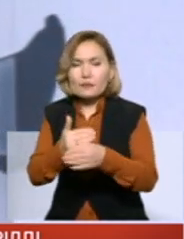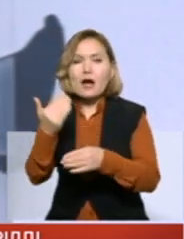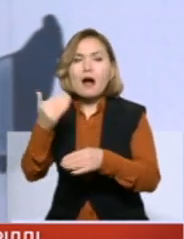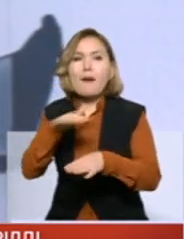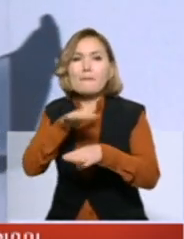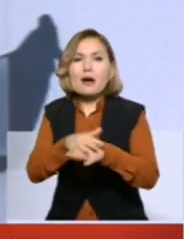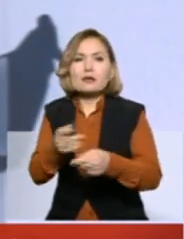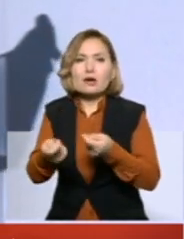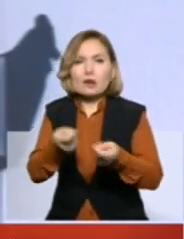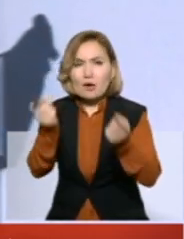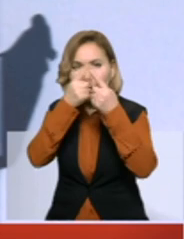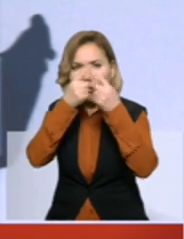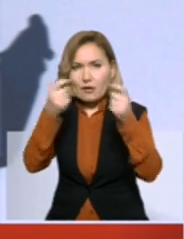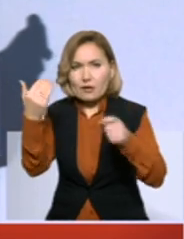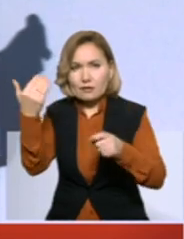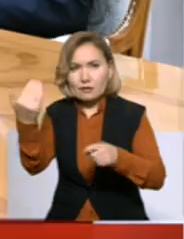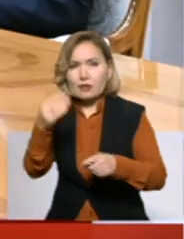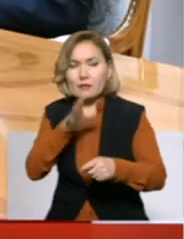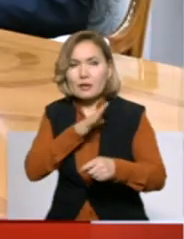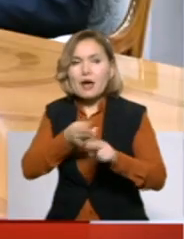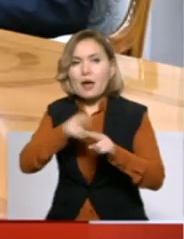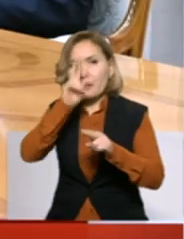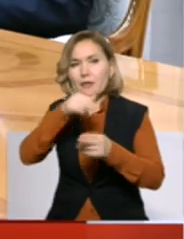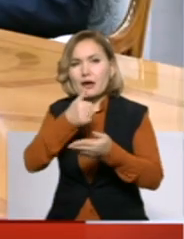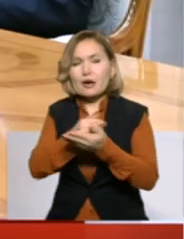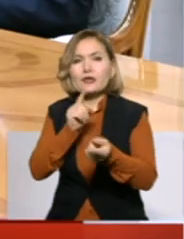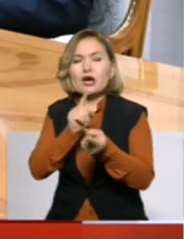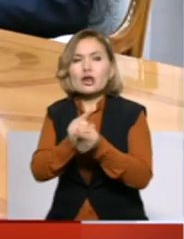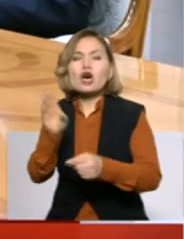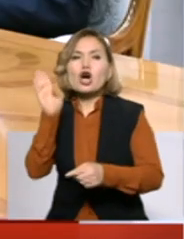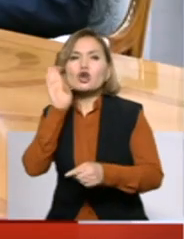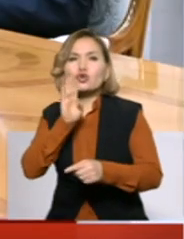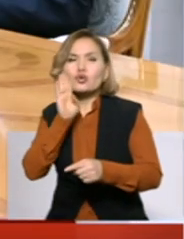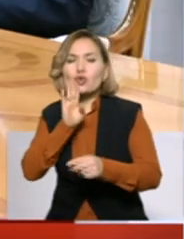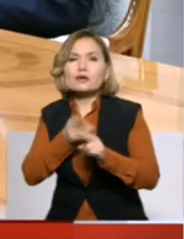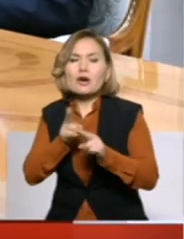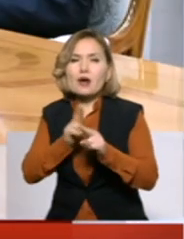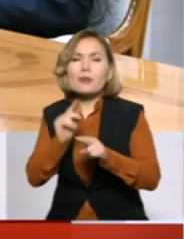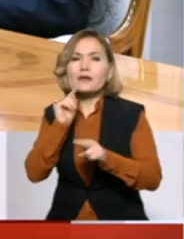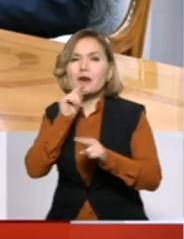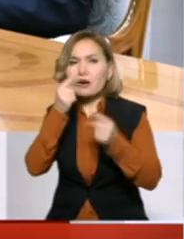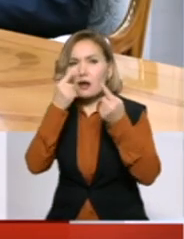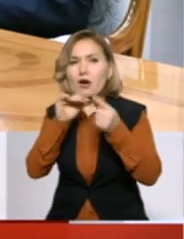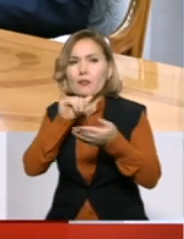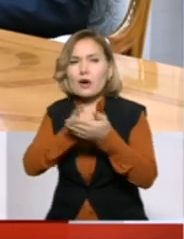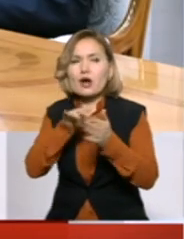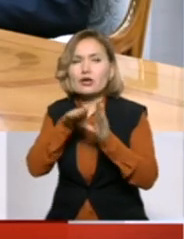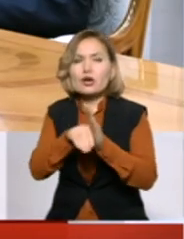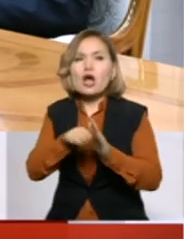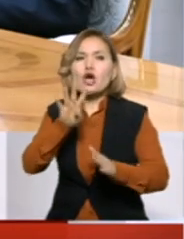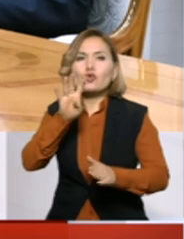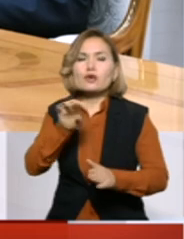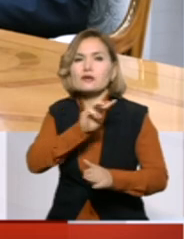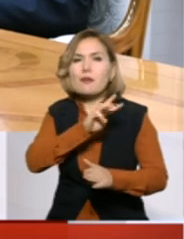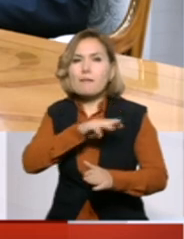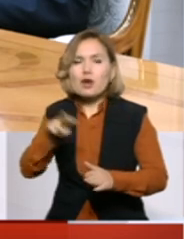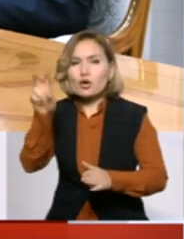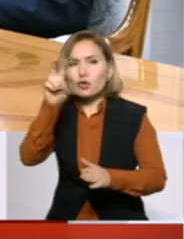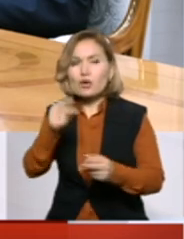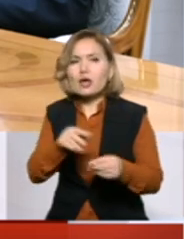Подгузов осылай деді. Мемлекет басшысының қабылдауында болған ол, суды есепке алатын жобаларға да 400 миллион доллар құюға әзір екенін